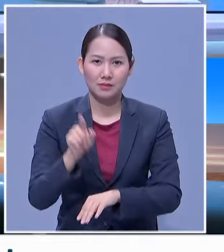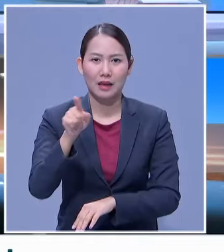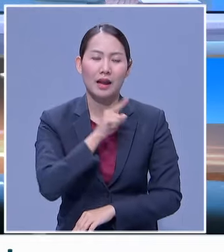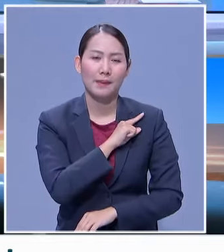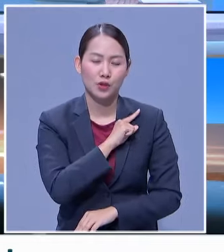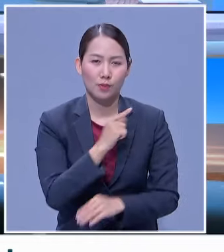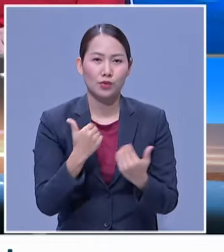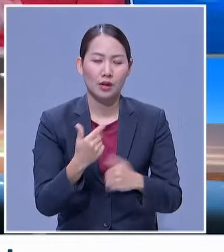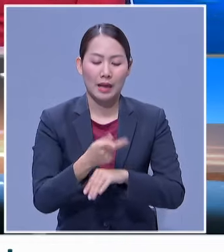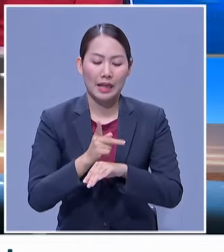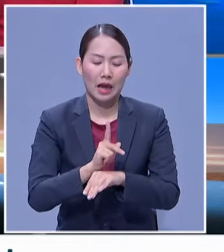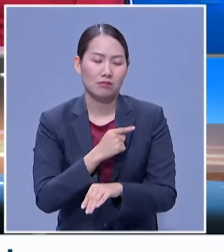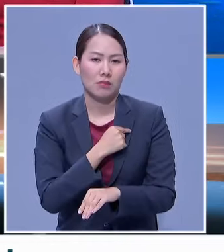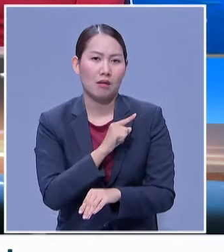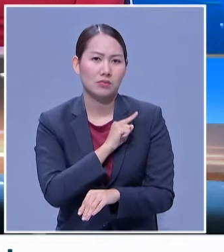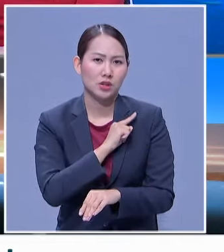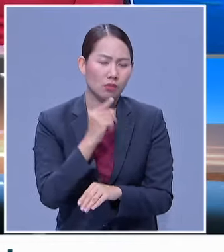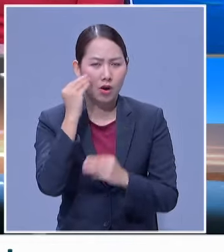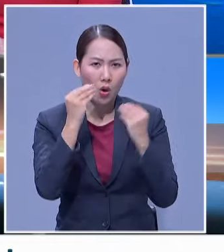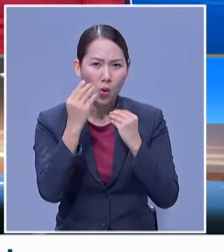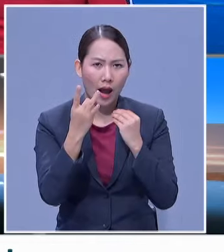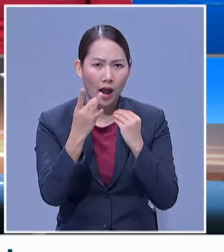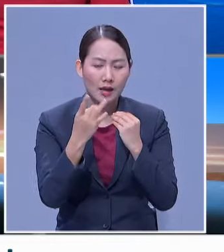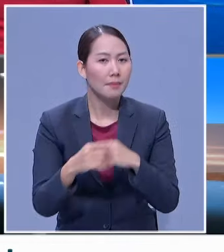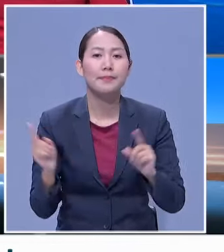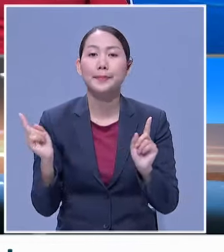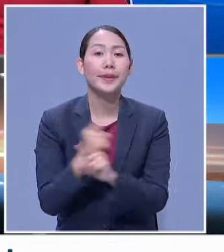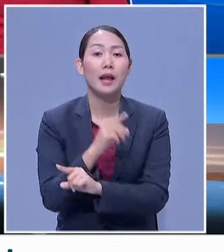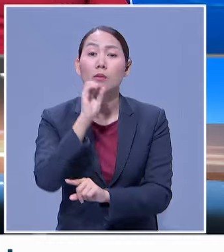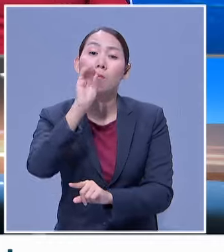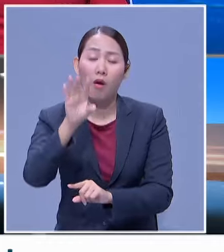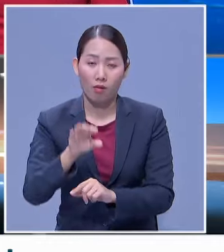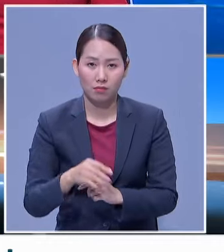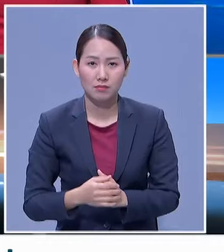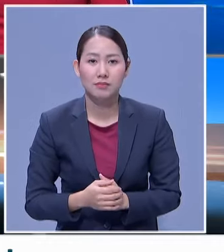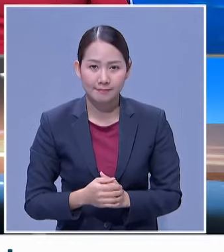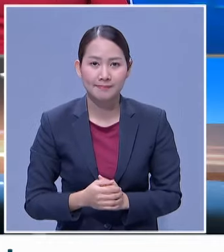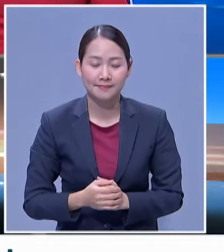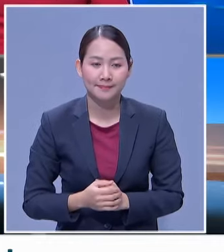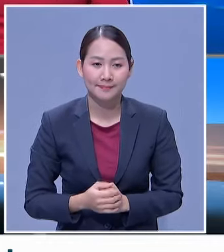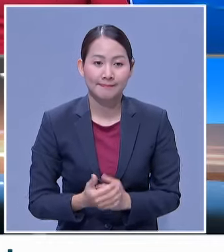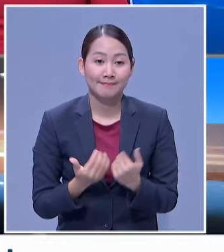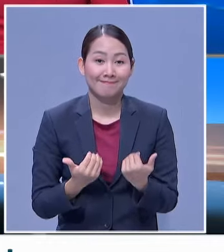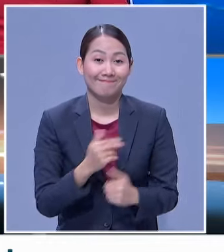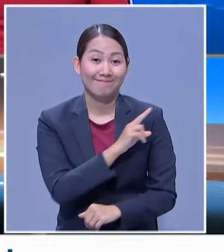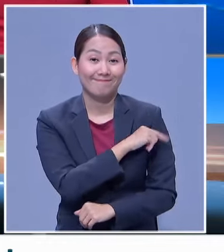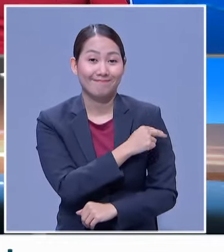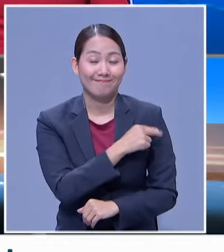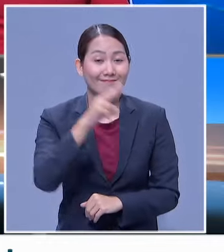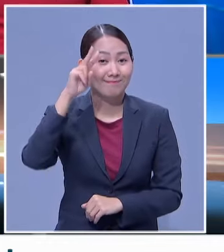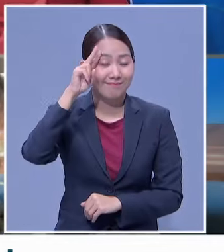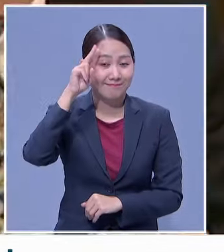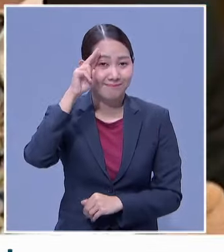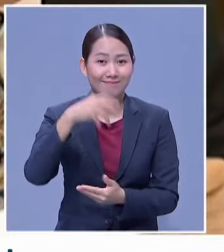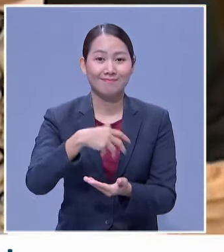นึงมาทำหน้าที่แดนก็แค่เท่านั้นเองไม่ได้มีปัญหาอะไรนะคะไปฟังคำชี้แจงของคุณหมอชลนาศรีแก้วกันบ้างชี้